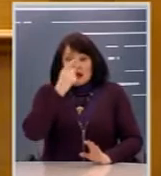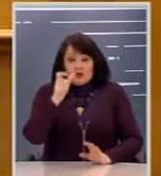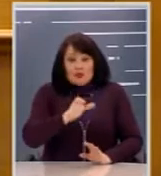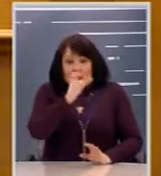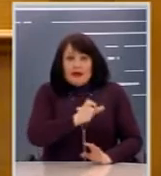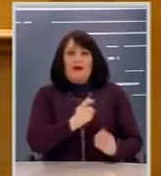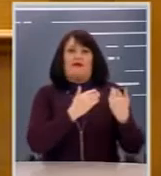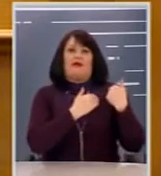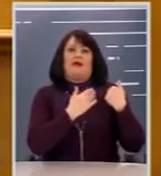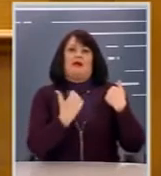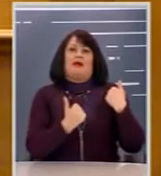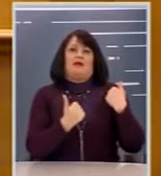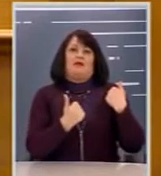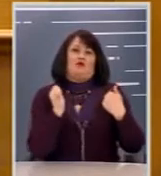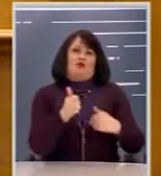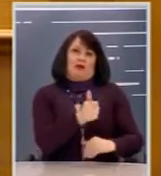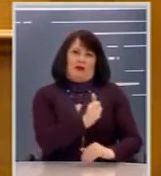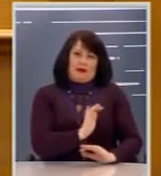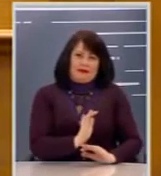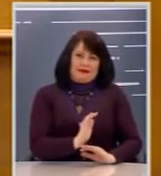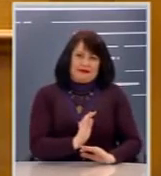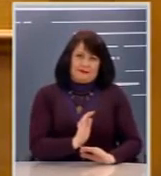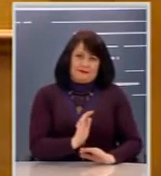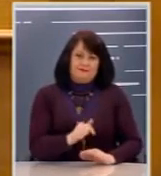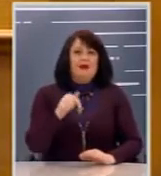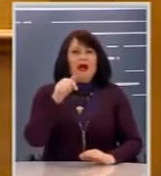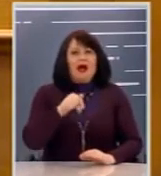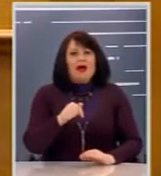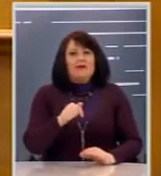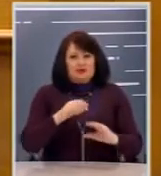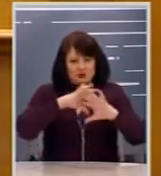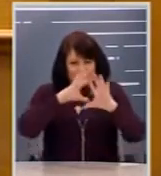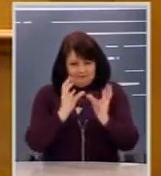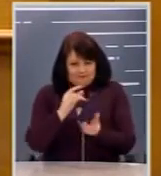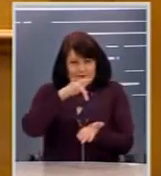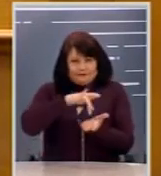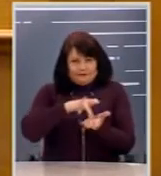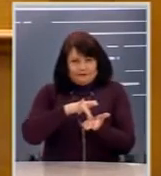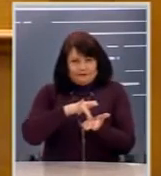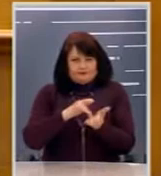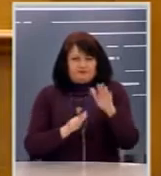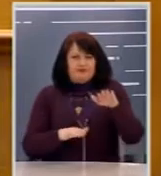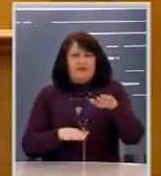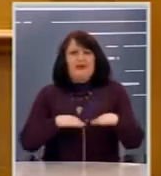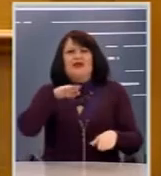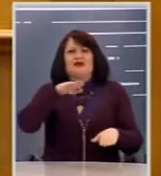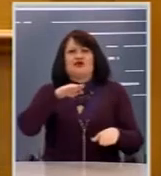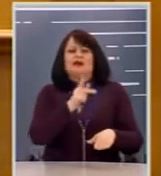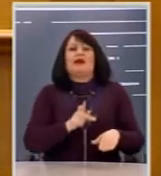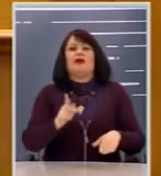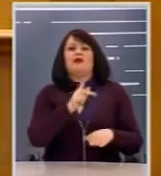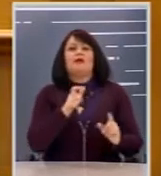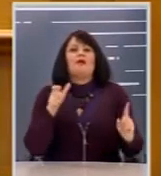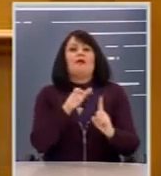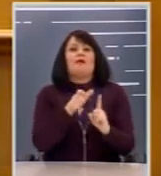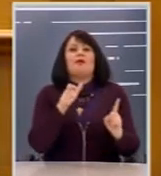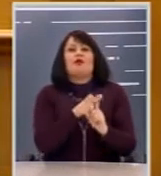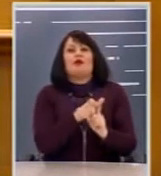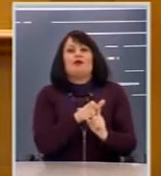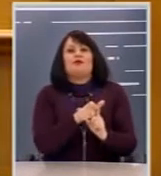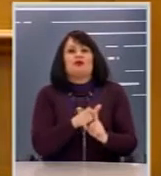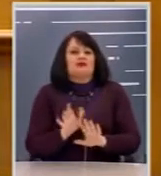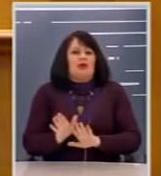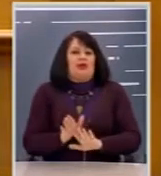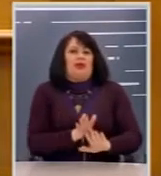ξεχωριστά. Αυτή είναι η μήτρα που παράγει κοινωνική ανισότητα, αποκλεισμούς και